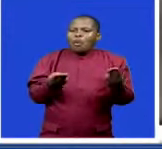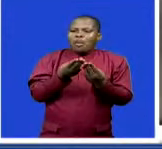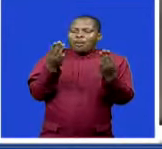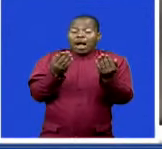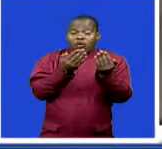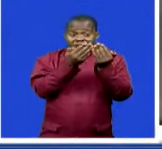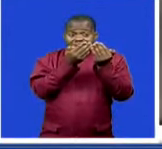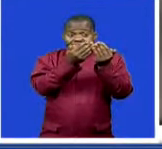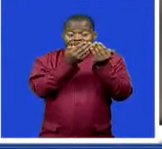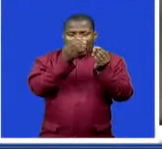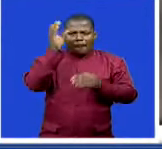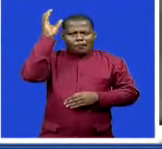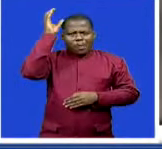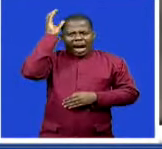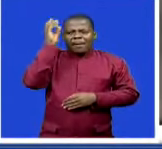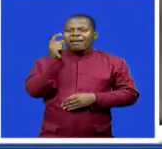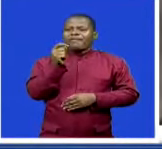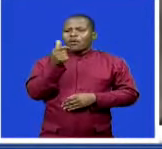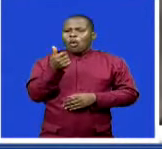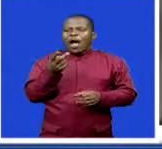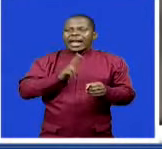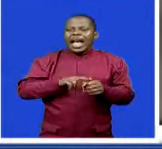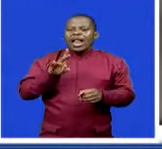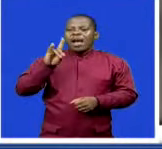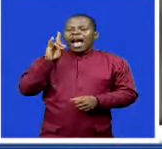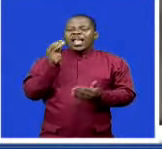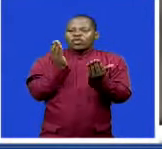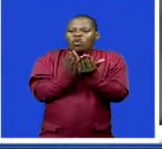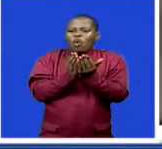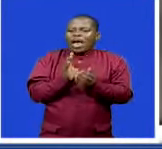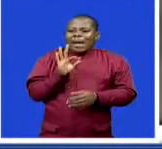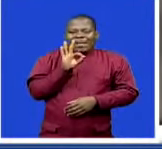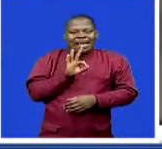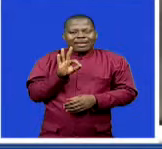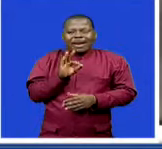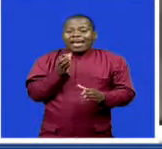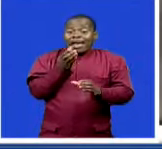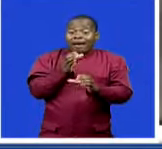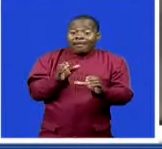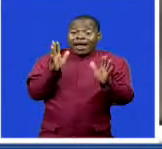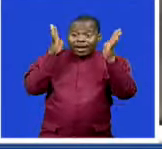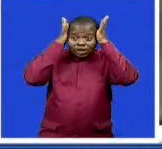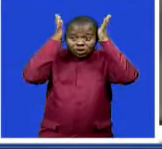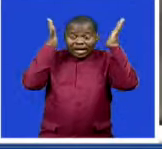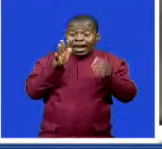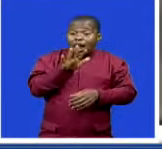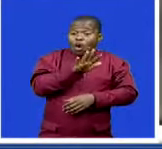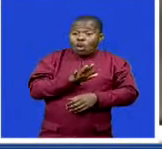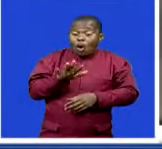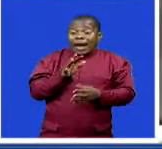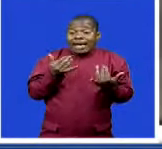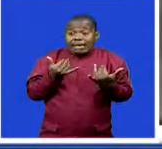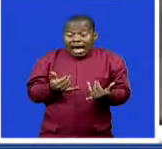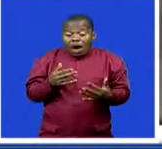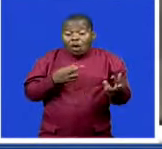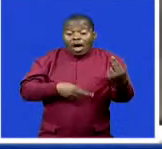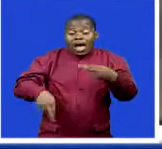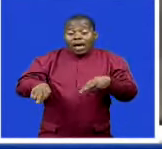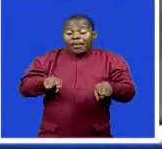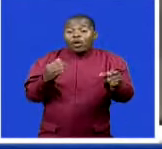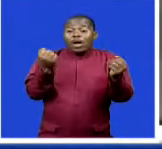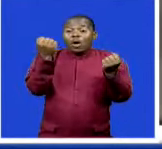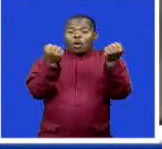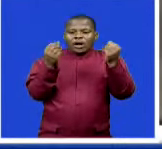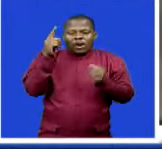bafunzile obabala kakhulu kuleli vela kangwane, ama high schools nje bekala kubo 3 even long. Sikhuluma nyalo imigwaco